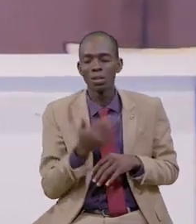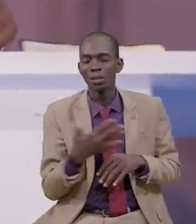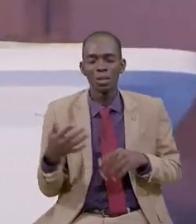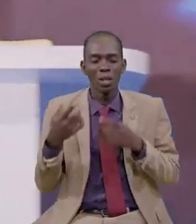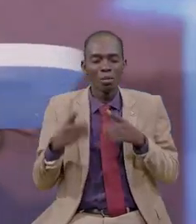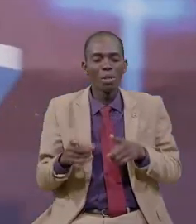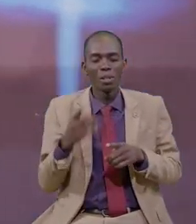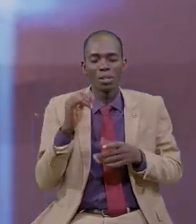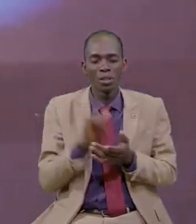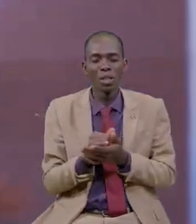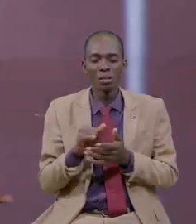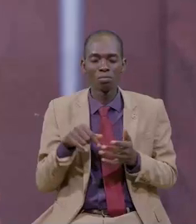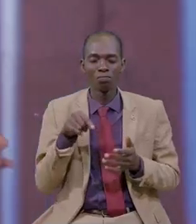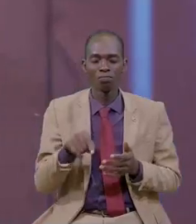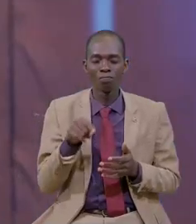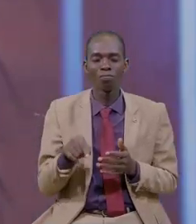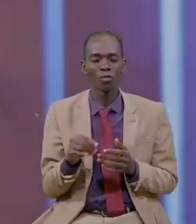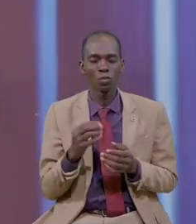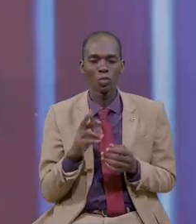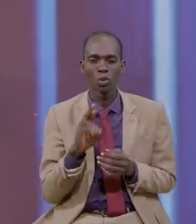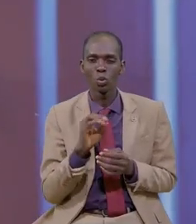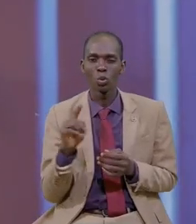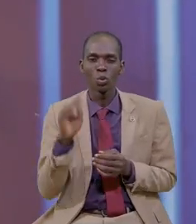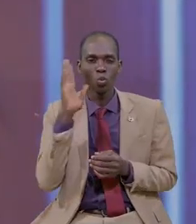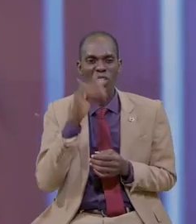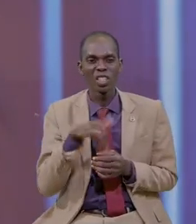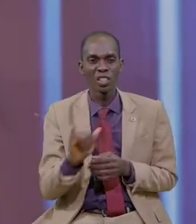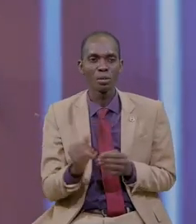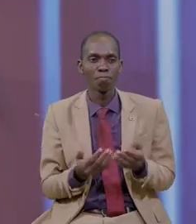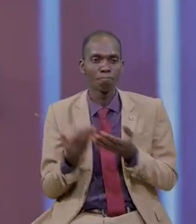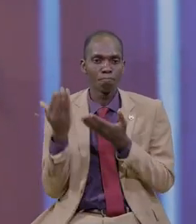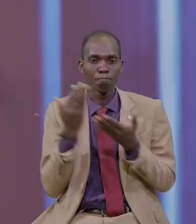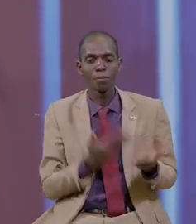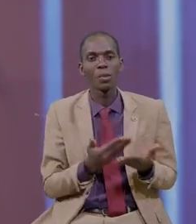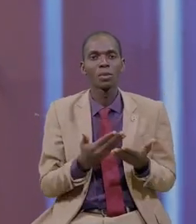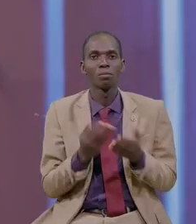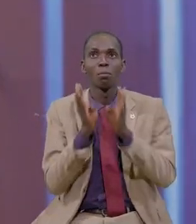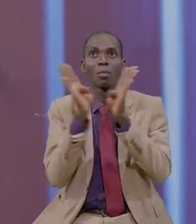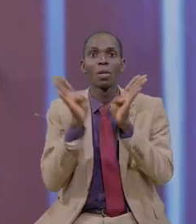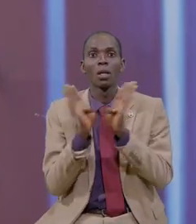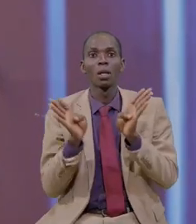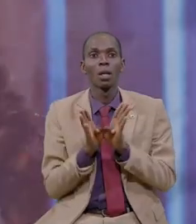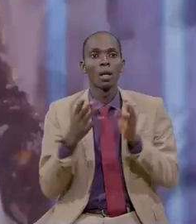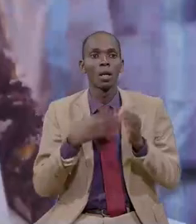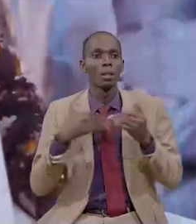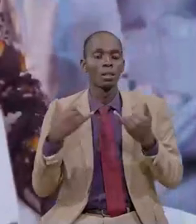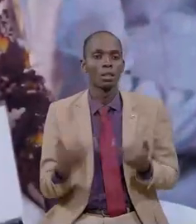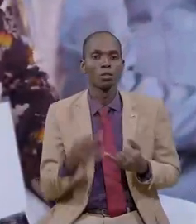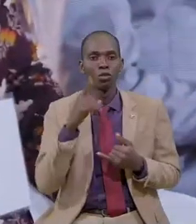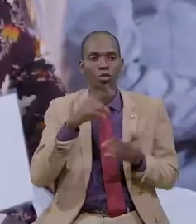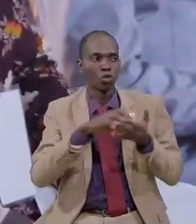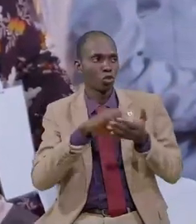que les racines vont générer des branches. Alors vous devez déraciner cet